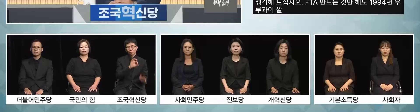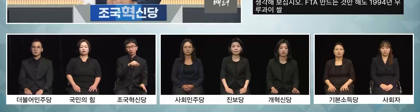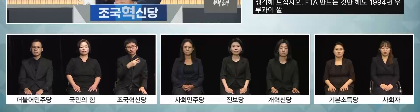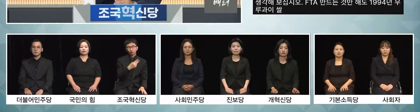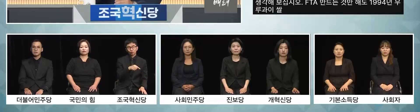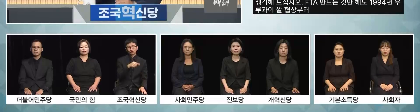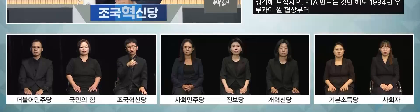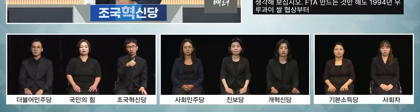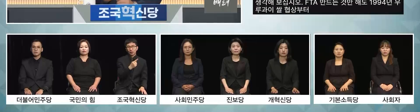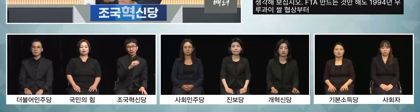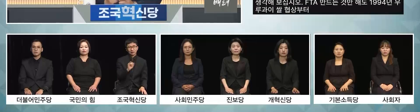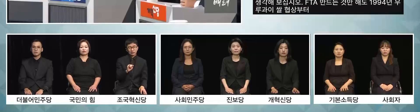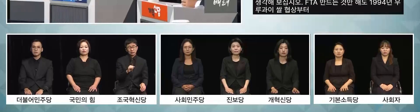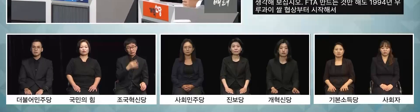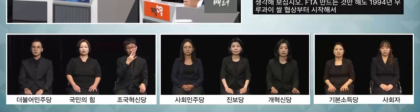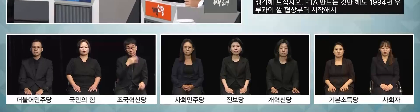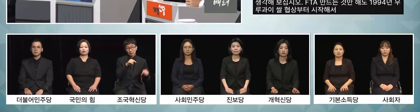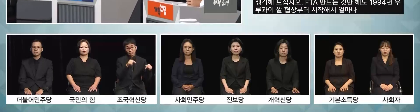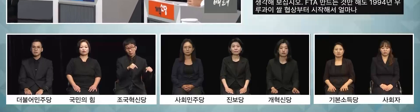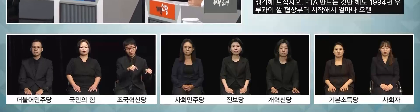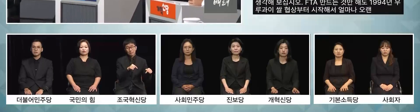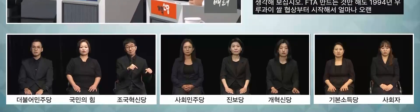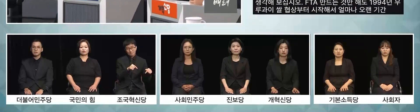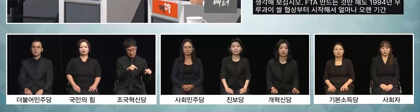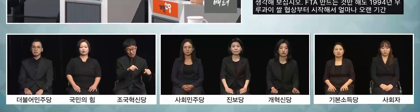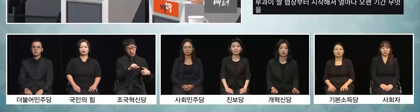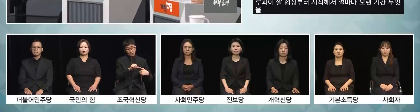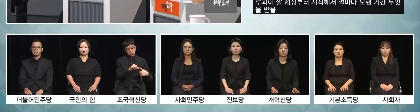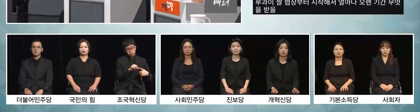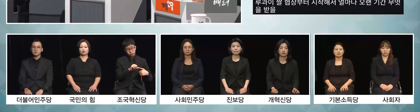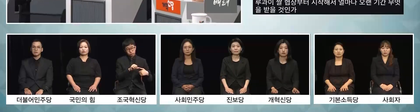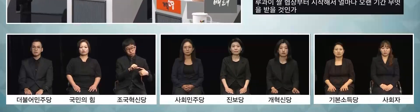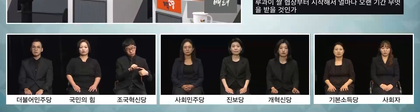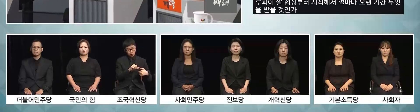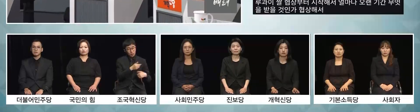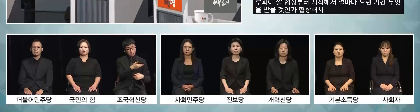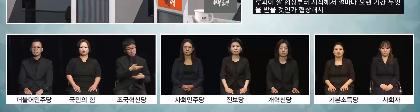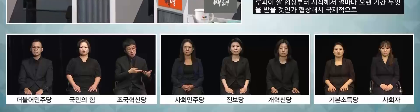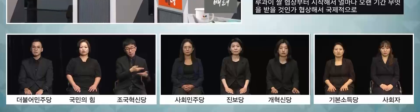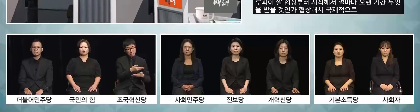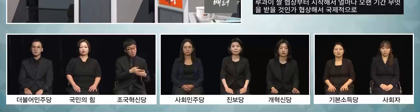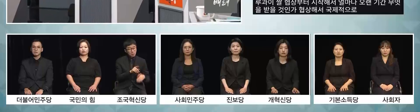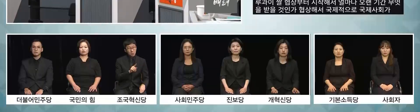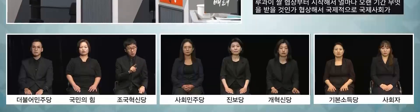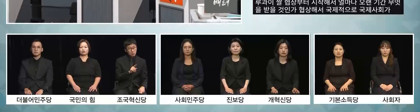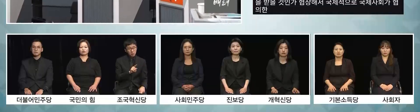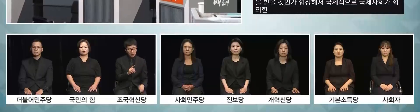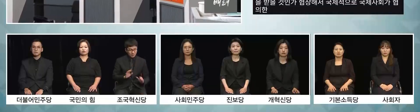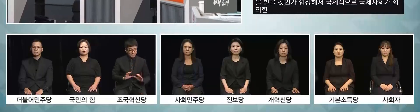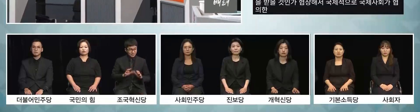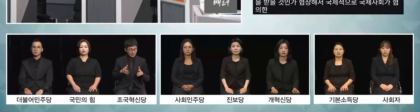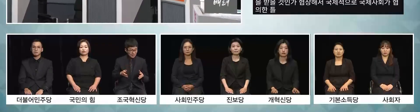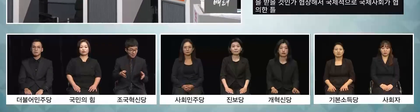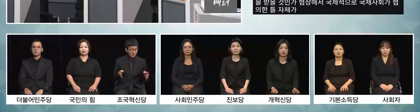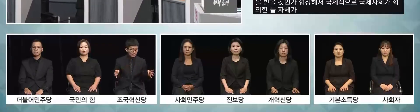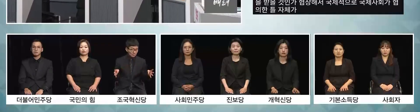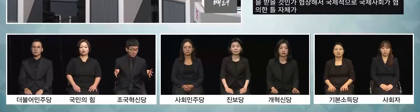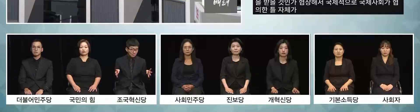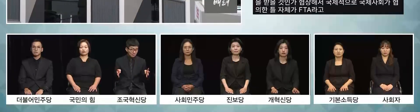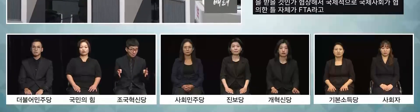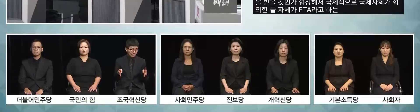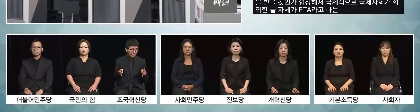기간 무엇을 양보하고 무엇을 받을 것인가를 협상해서 국제적으로 국제사회가 협의한 틀 자체가 FTA라고